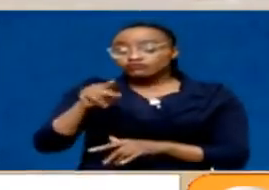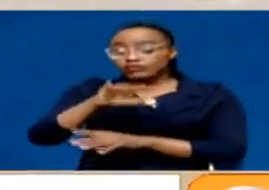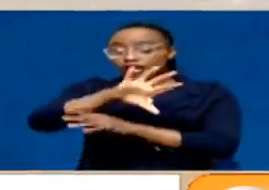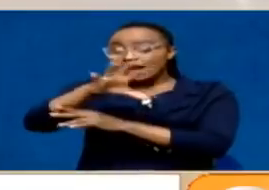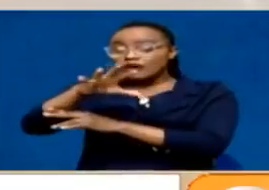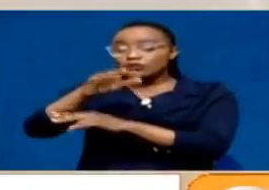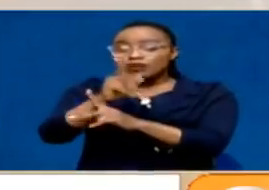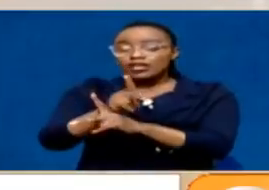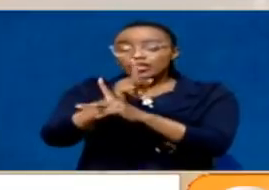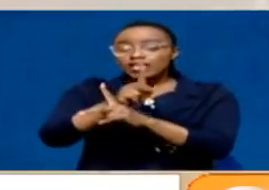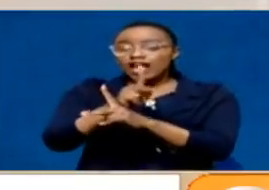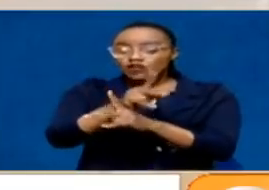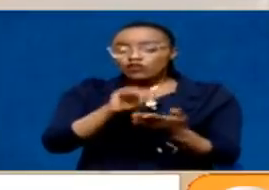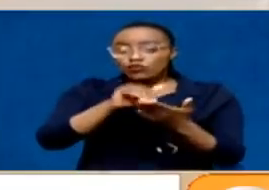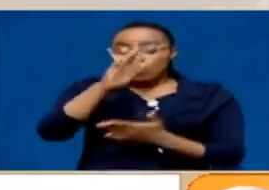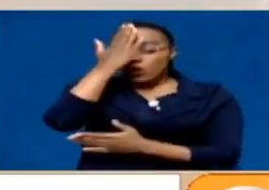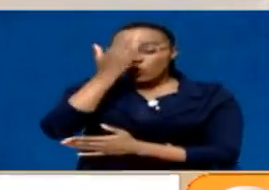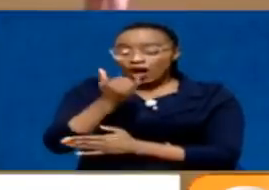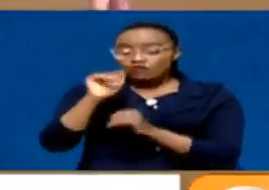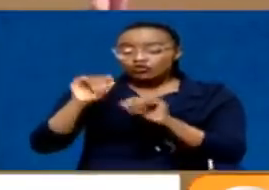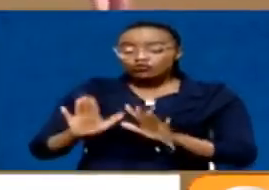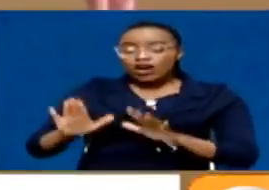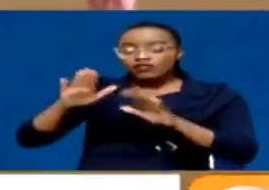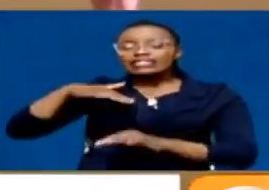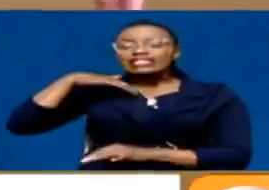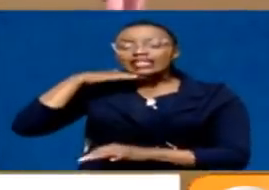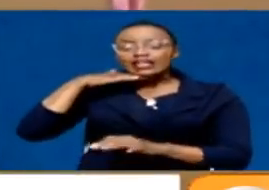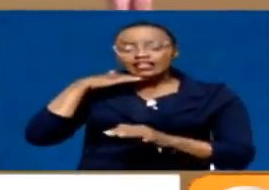hizo kuwa waangalifu zaidi ili kuepuka